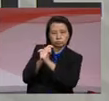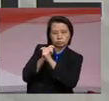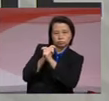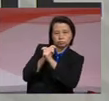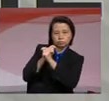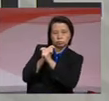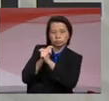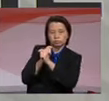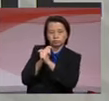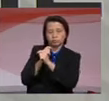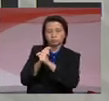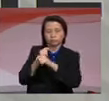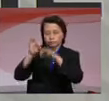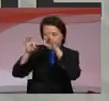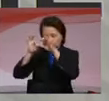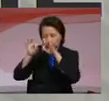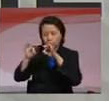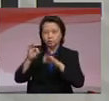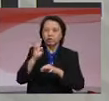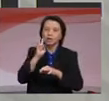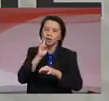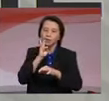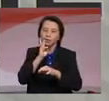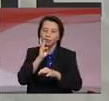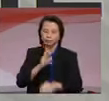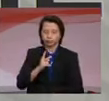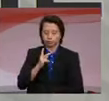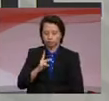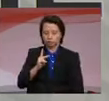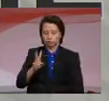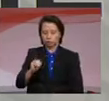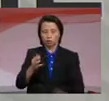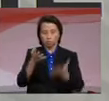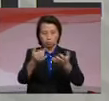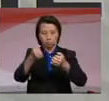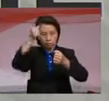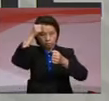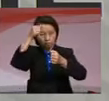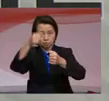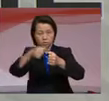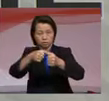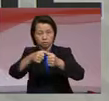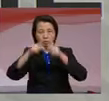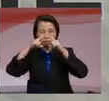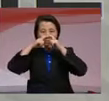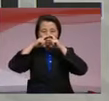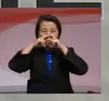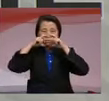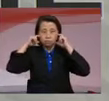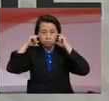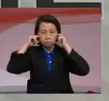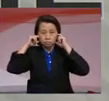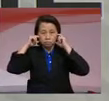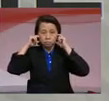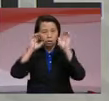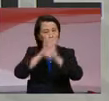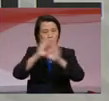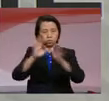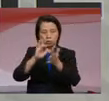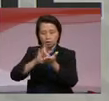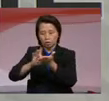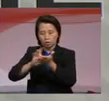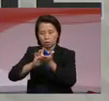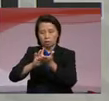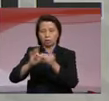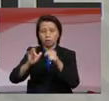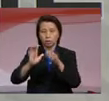penahanan titisan cecair. Kementerian Kesihatan ingin mengingatkan bahawa pelitup separuh muka bukan perubatan,